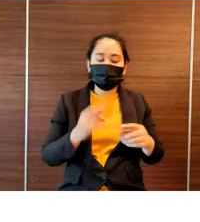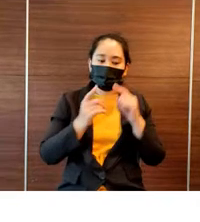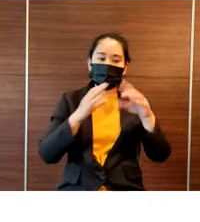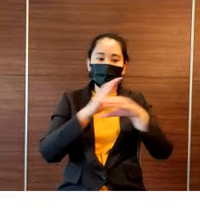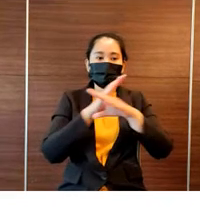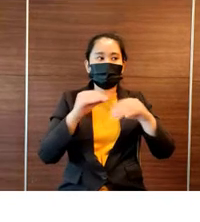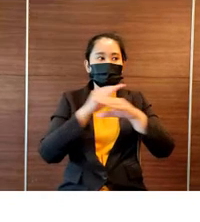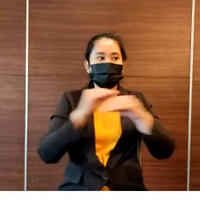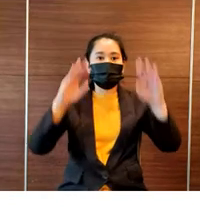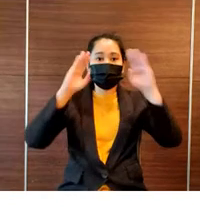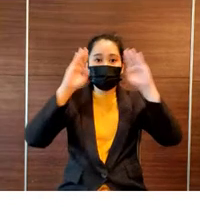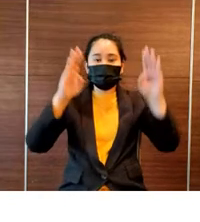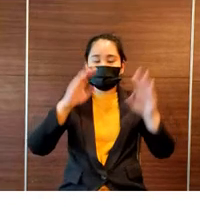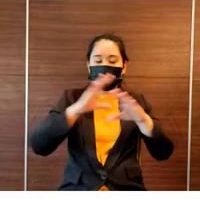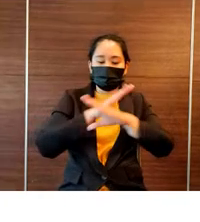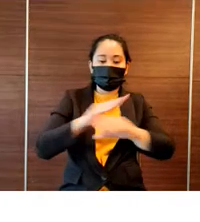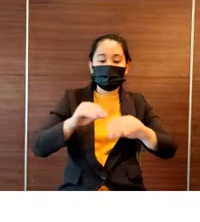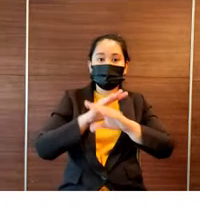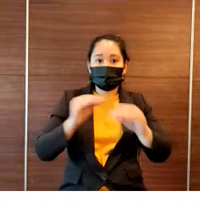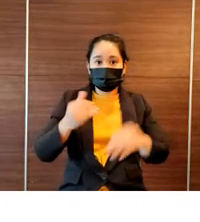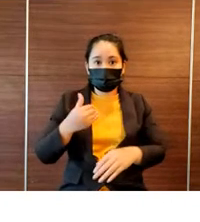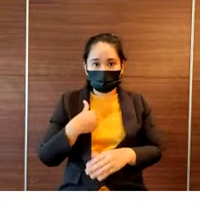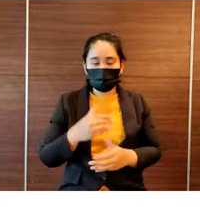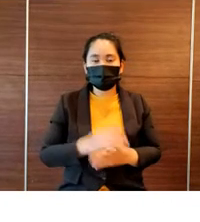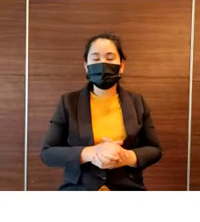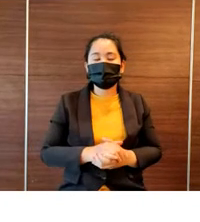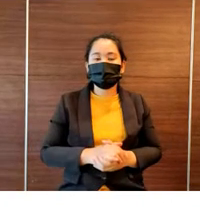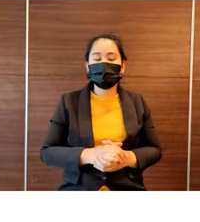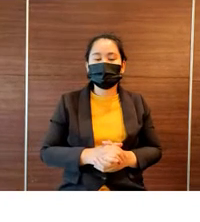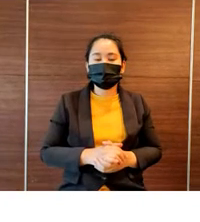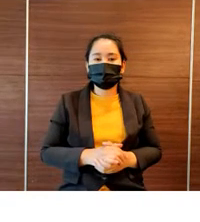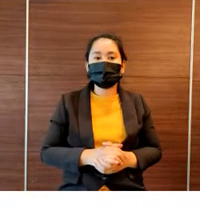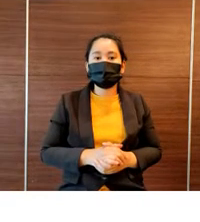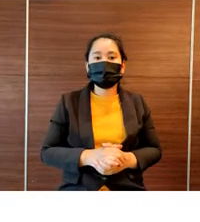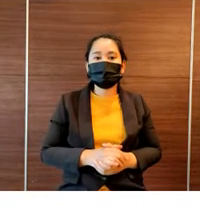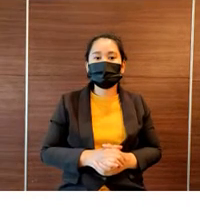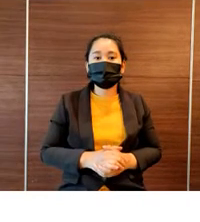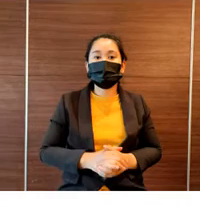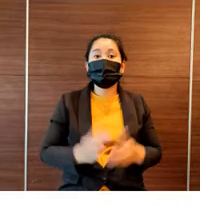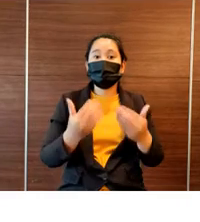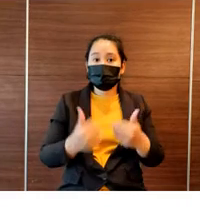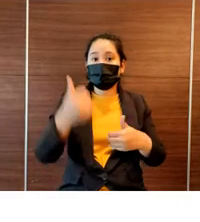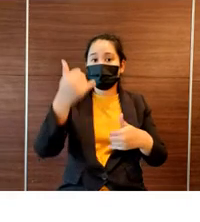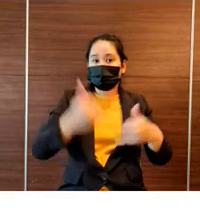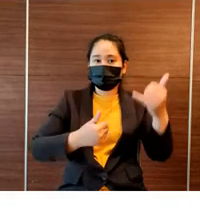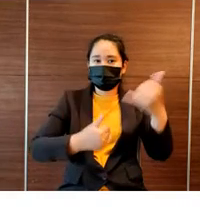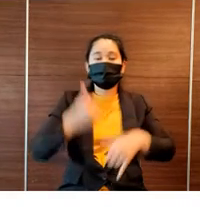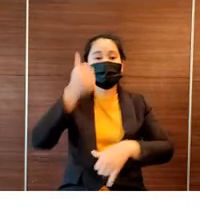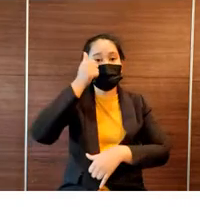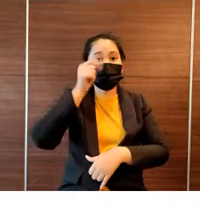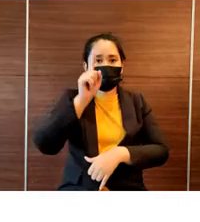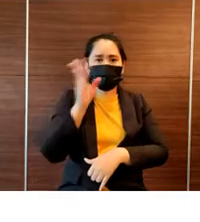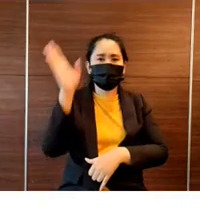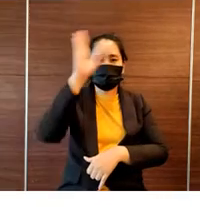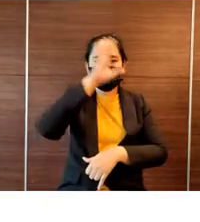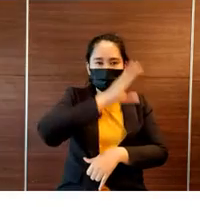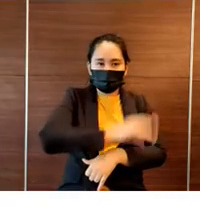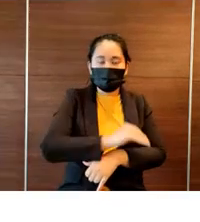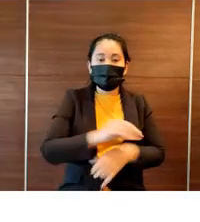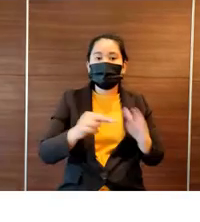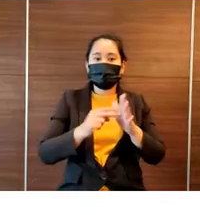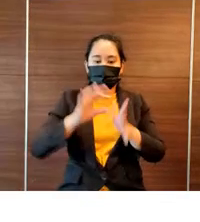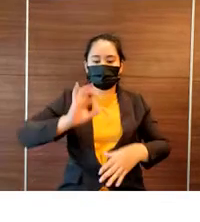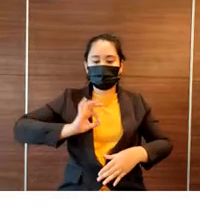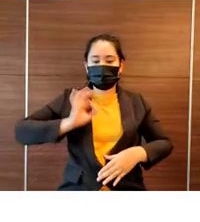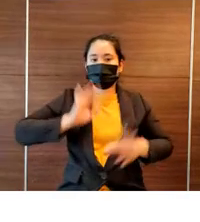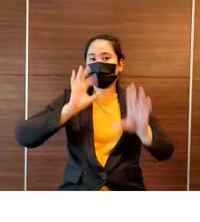ประสบการณ์อย่างกับพับแบงคอกเนี่ยค่ะ ของเราครับถ้าปริมาณลูกค้าต่อวันที่เดินเข้ามาคือเราไม่มีสมาชิก